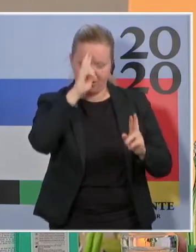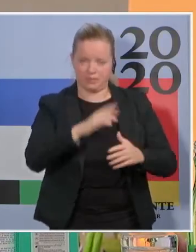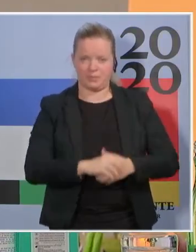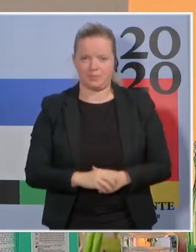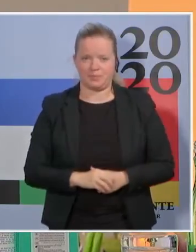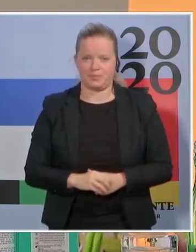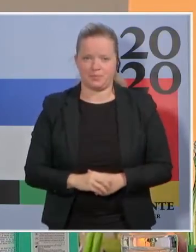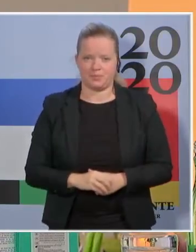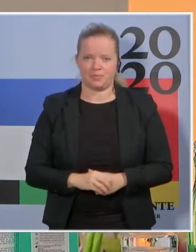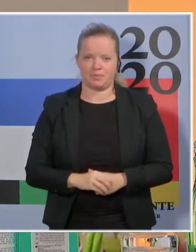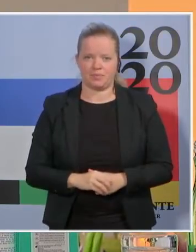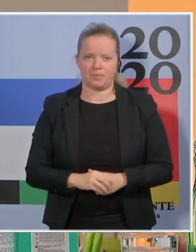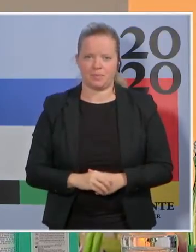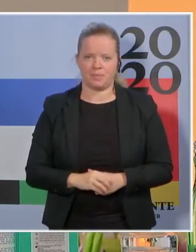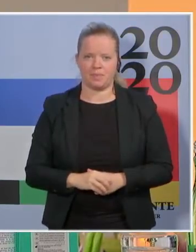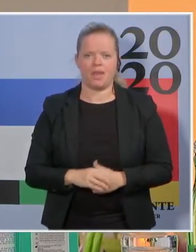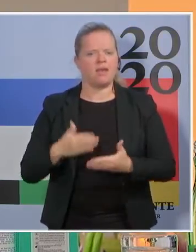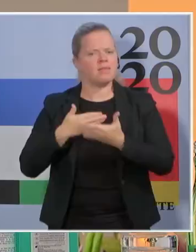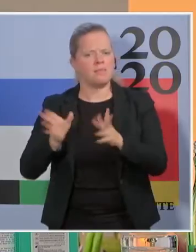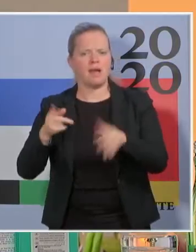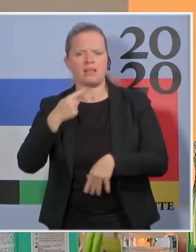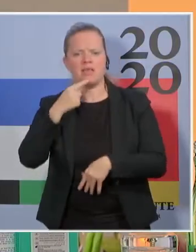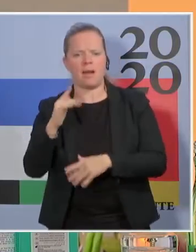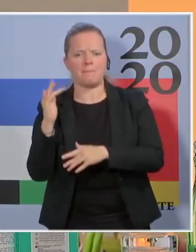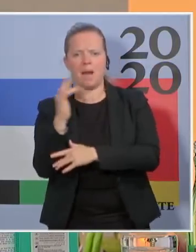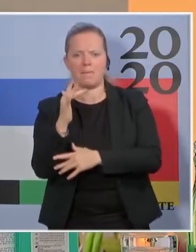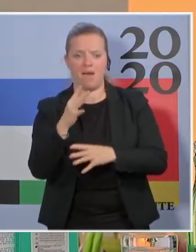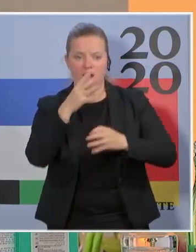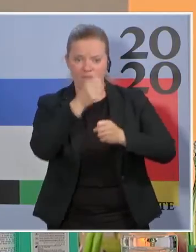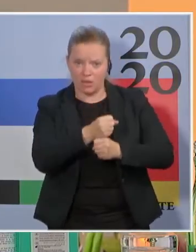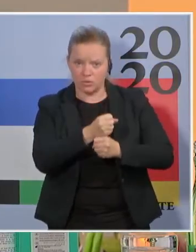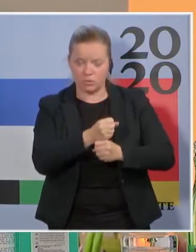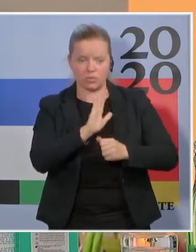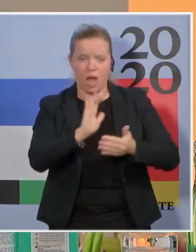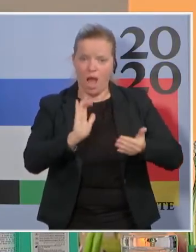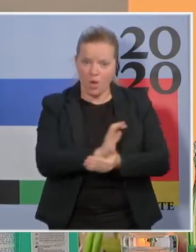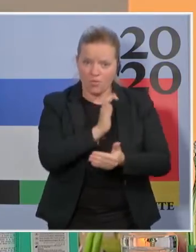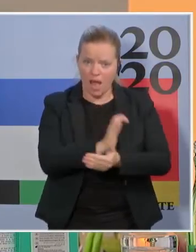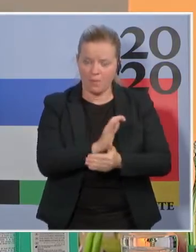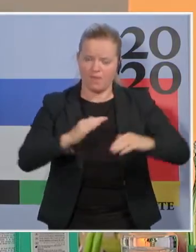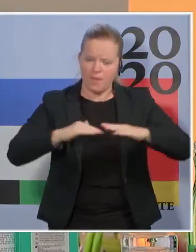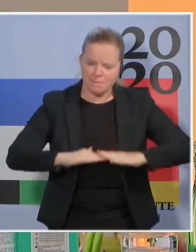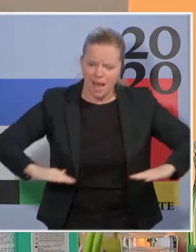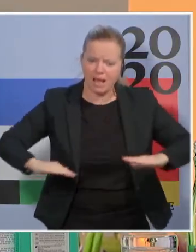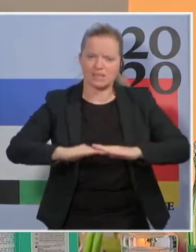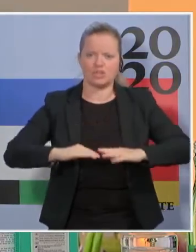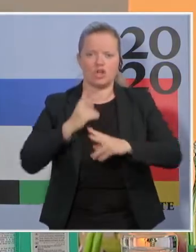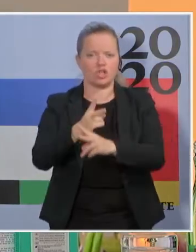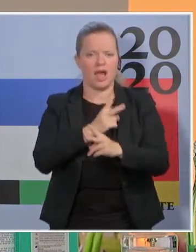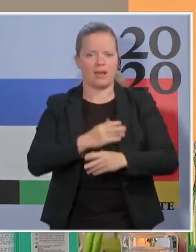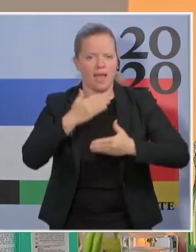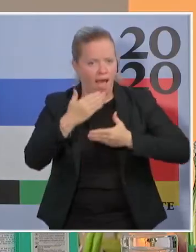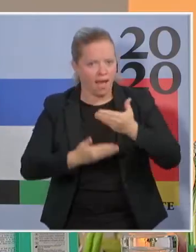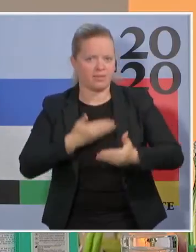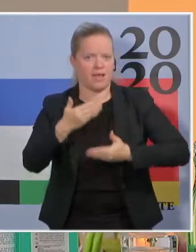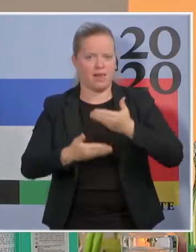Denn niemand kann bestreiten, glaube ich, dass unsere Verfassung ihre Aufgabe als Basis des staatlichen Handelns und